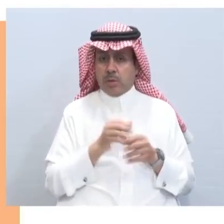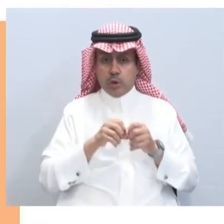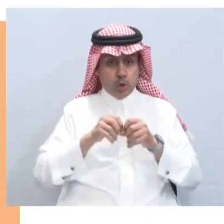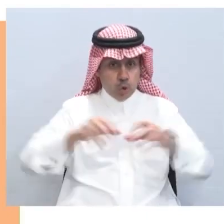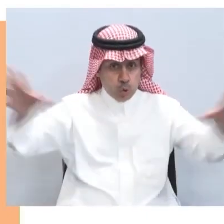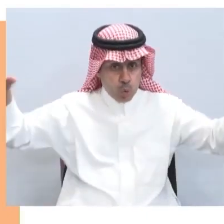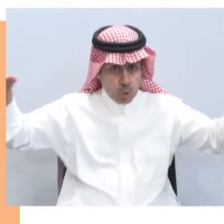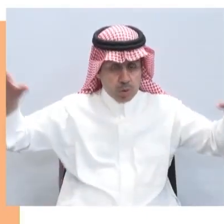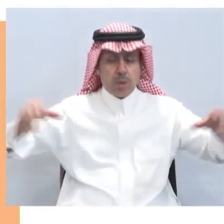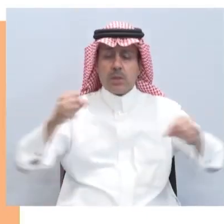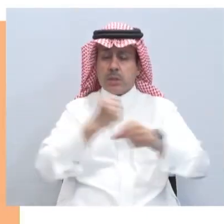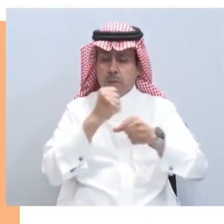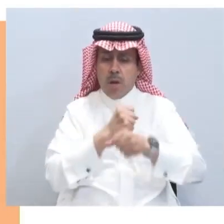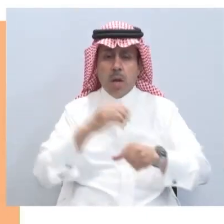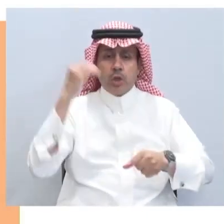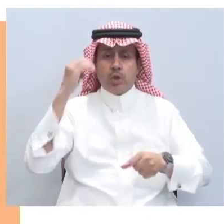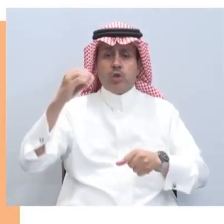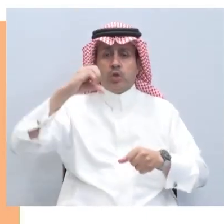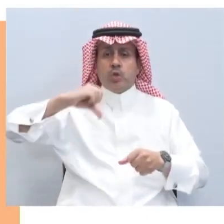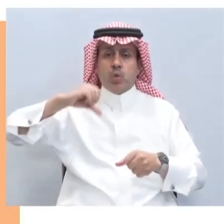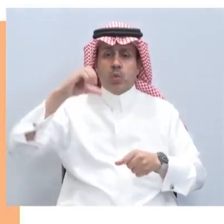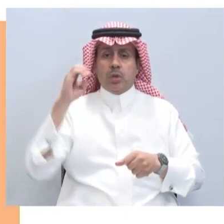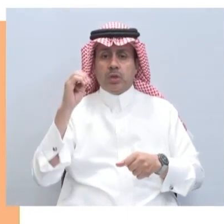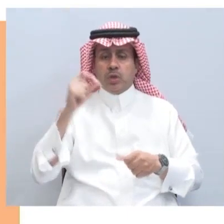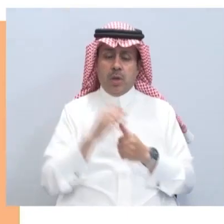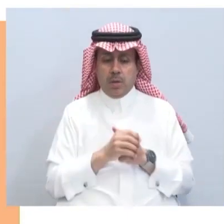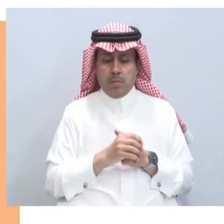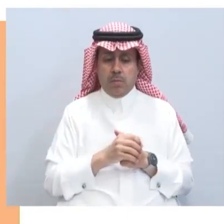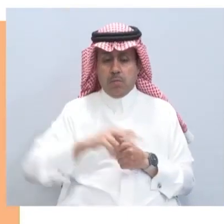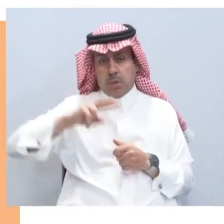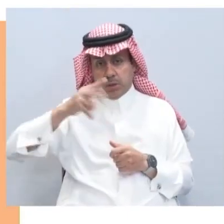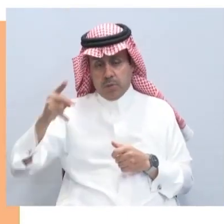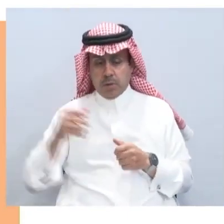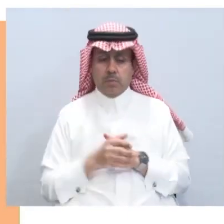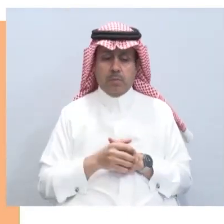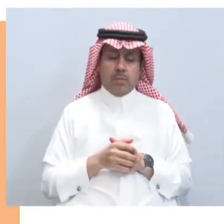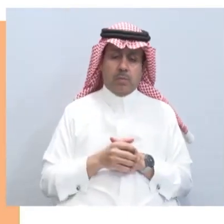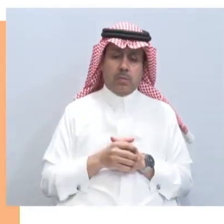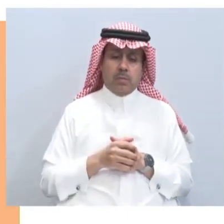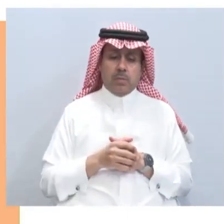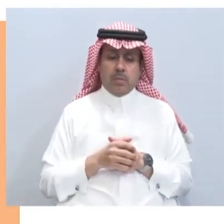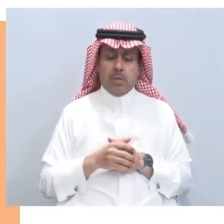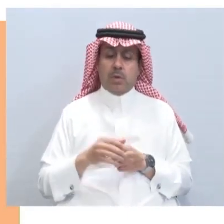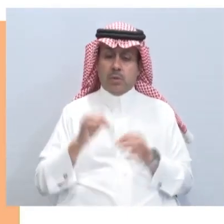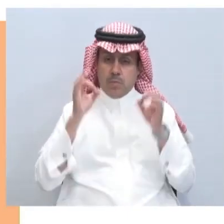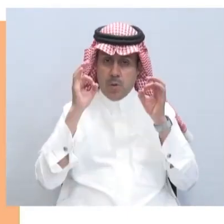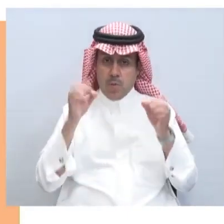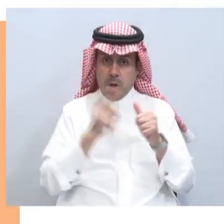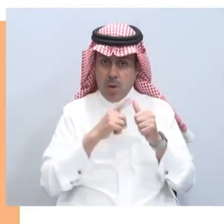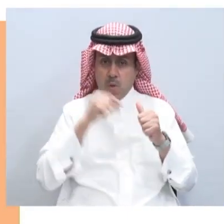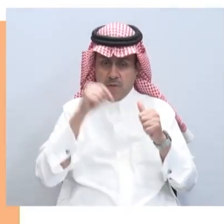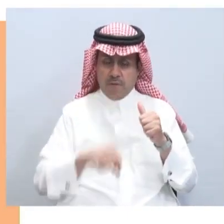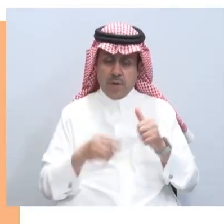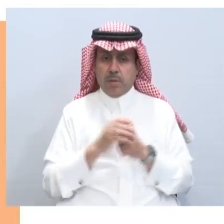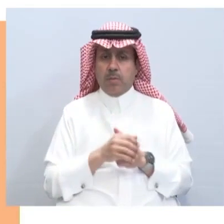لشيوع استخدام محرك البحث جوجل من قبل المستخدمين باختلاف فئاتهم ام مؤهلاتهم مما جعلهم محرك البحث الاول